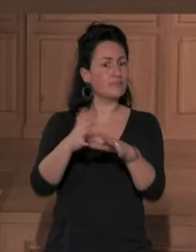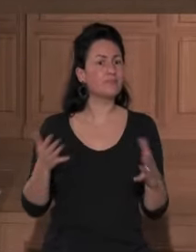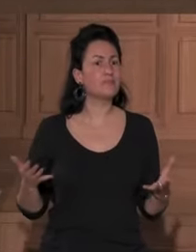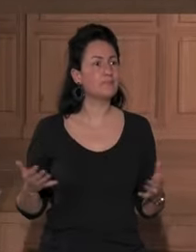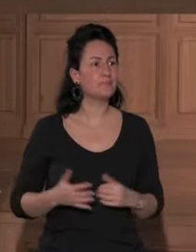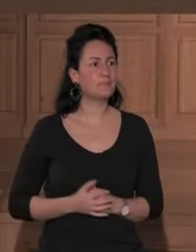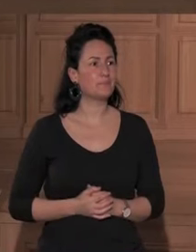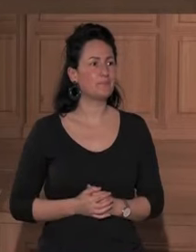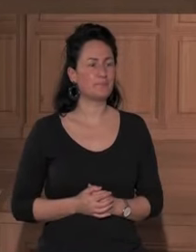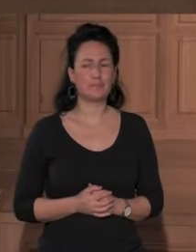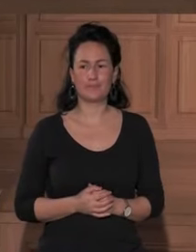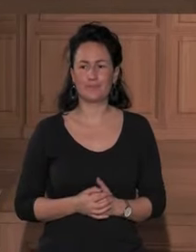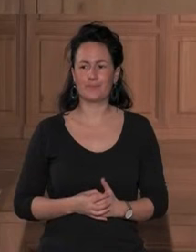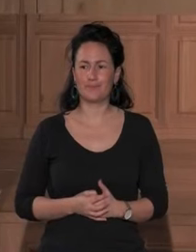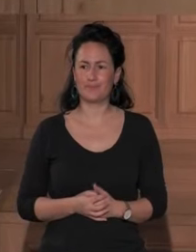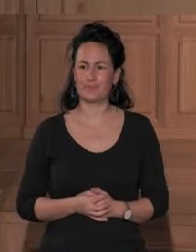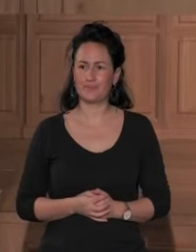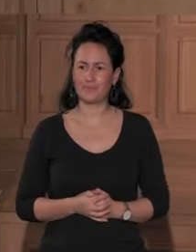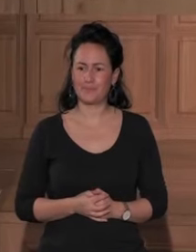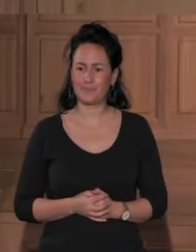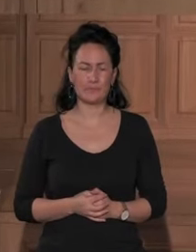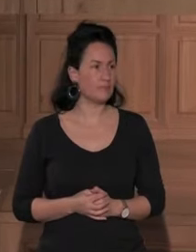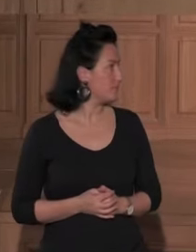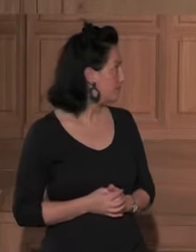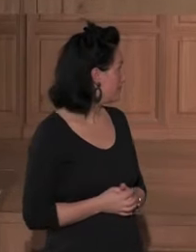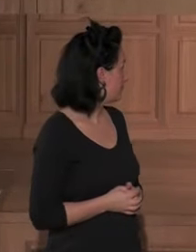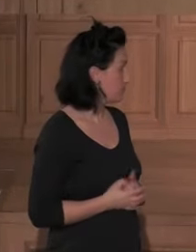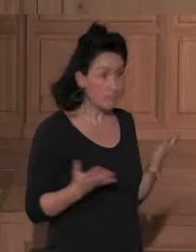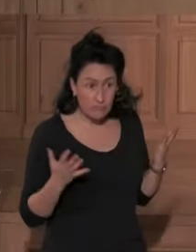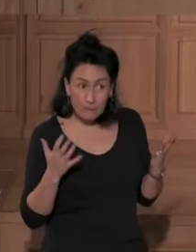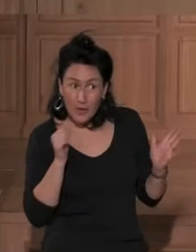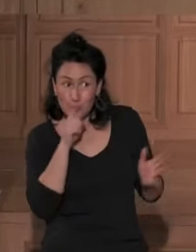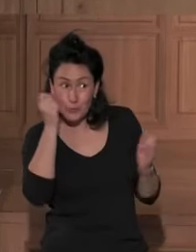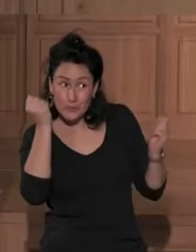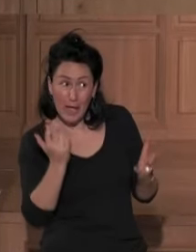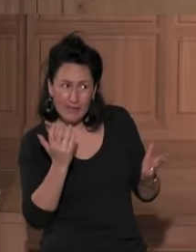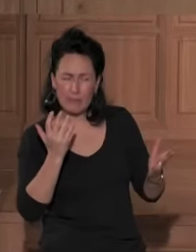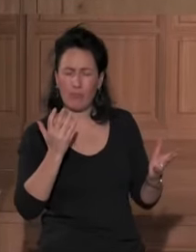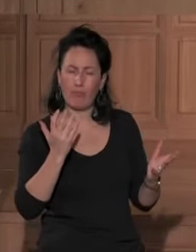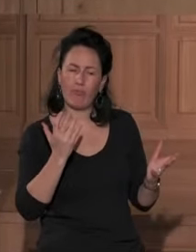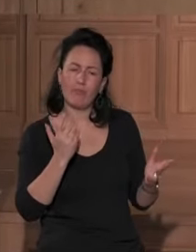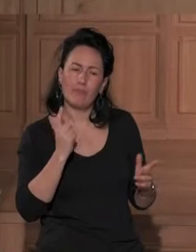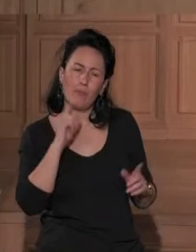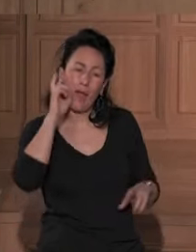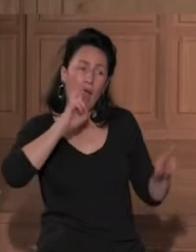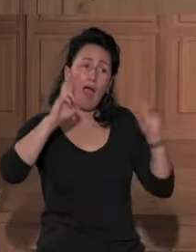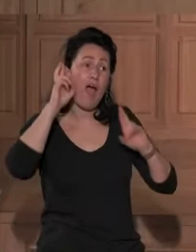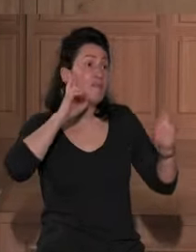autiste. Mmh. D'accord. Ça arrivera un jour, mais on ne rêve pas. Ce n'est pas notre génération, c'est celle d'après.